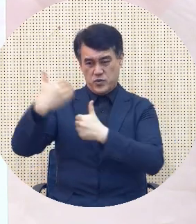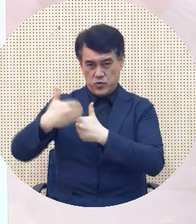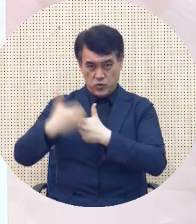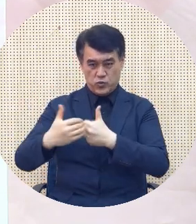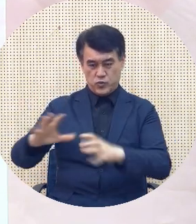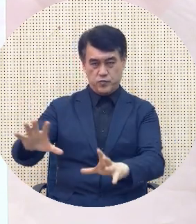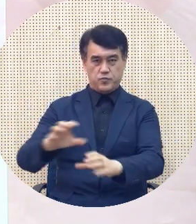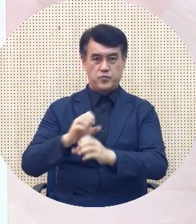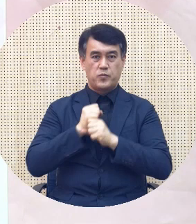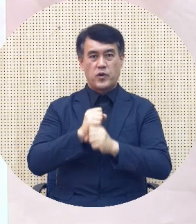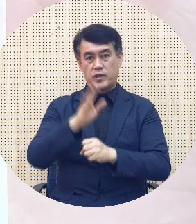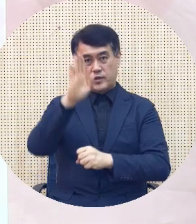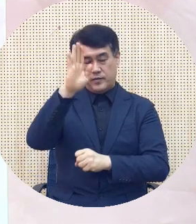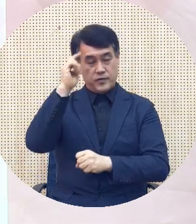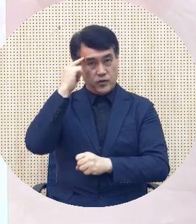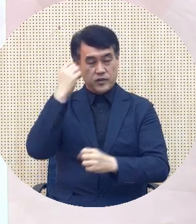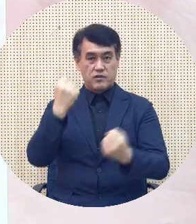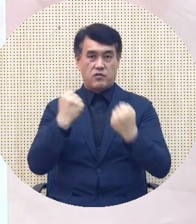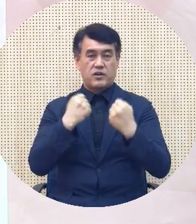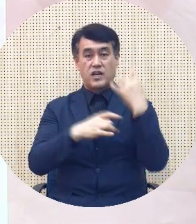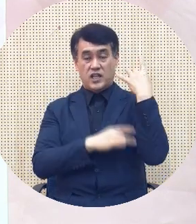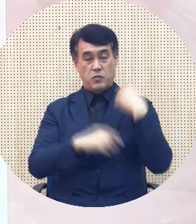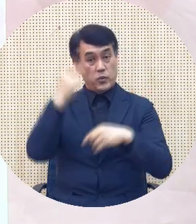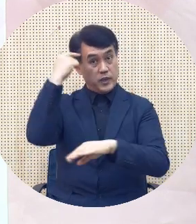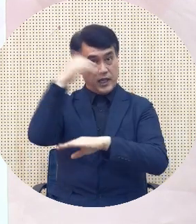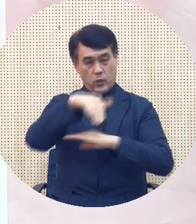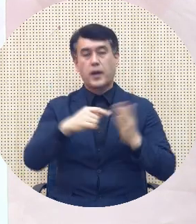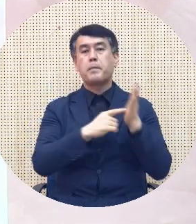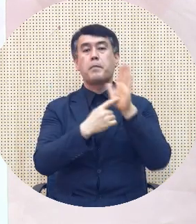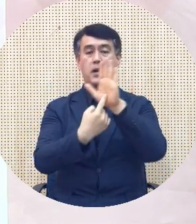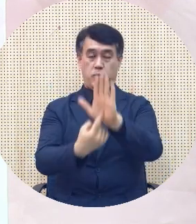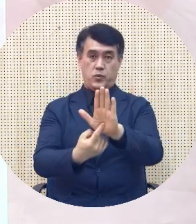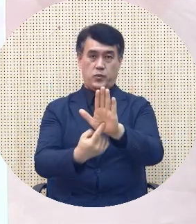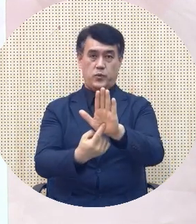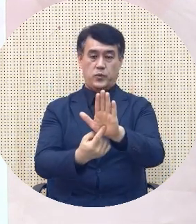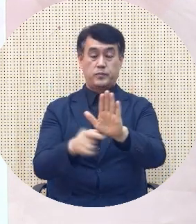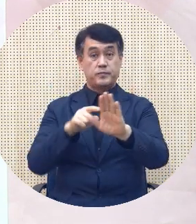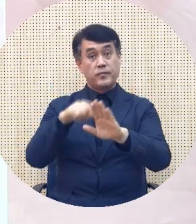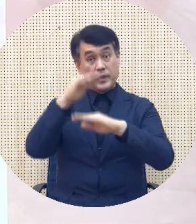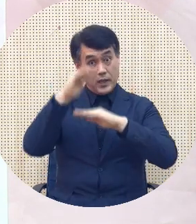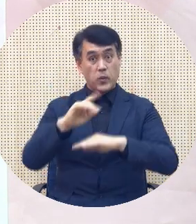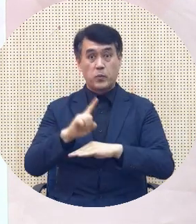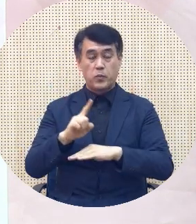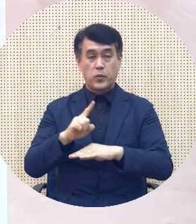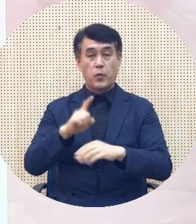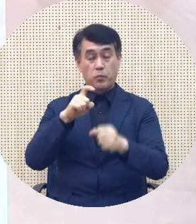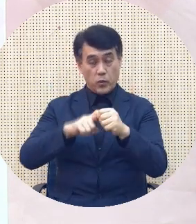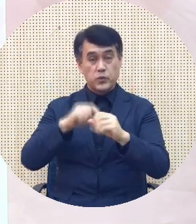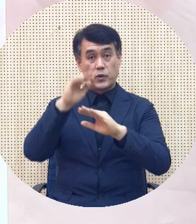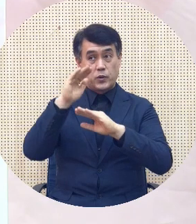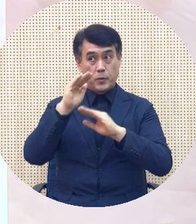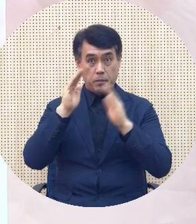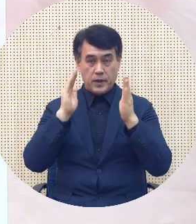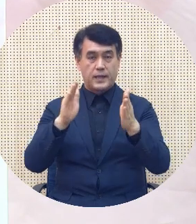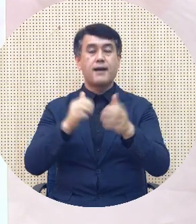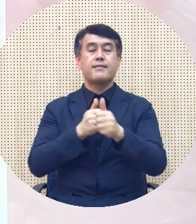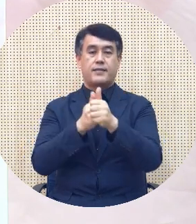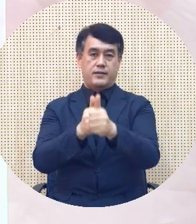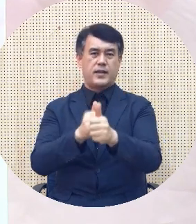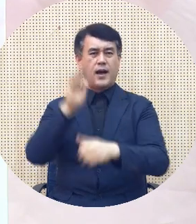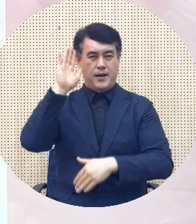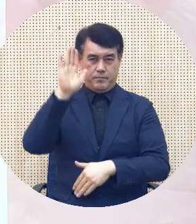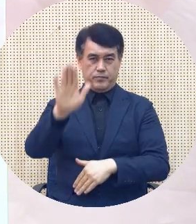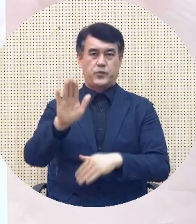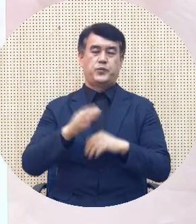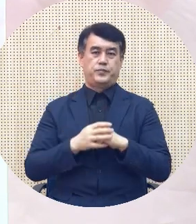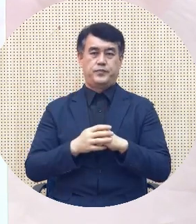담아 정신건강 기본계획을 발표하였습니다. 이 기본계획의 취지와 또한 방향에 맞춰서 앞으로